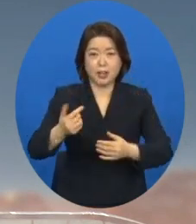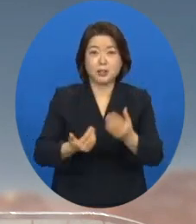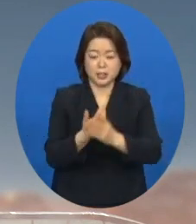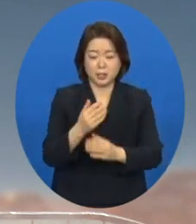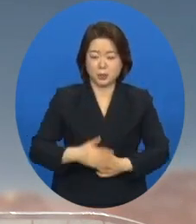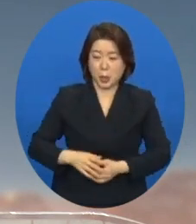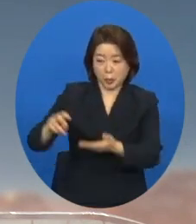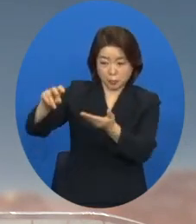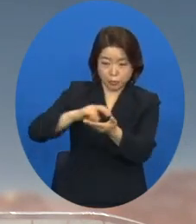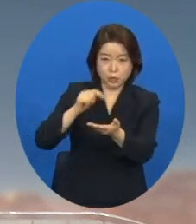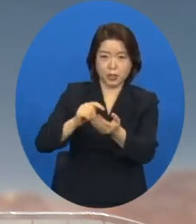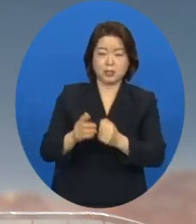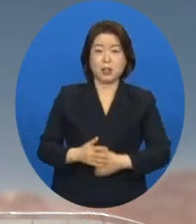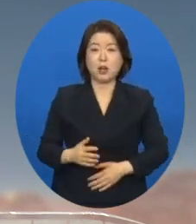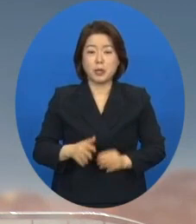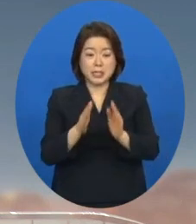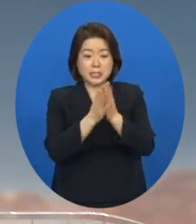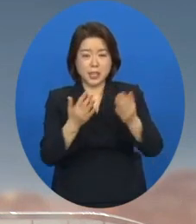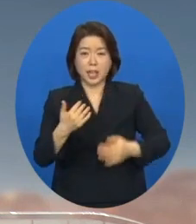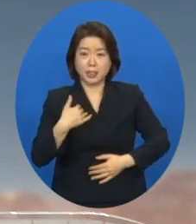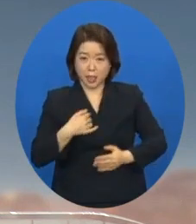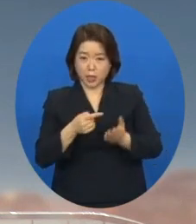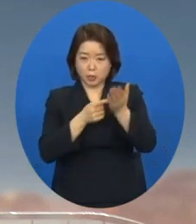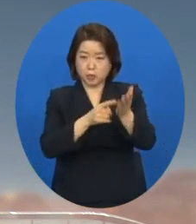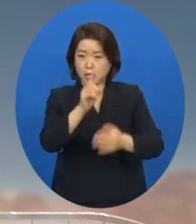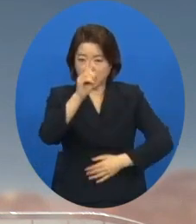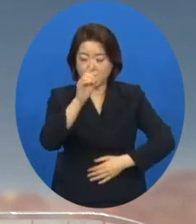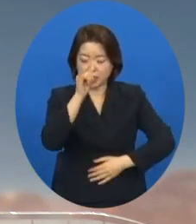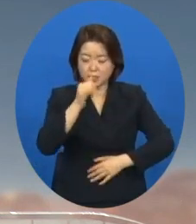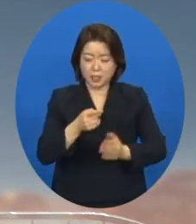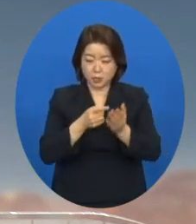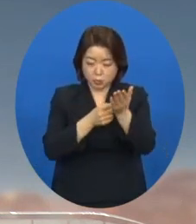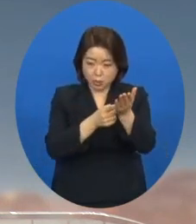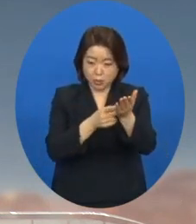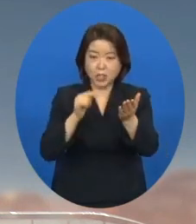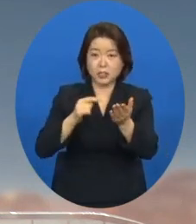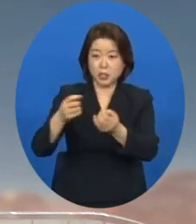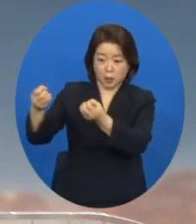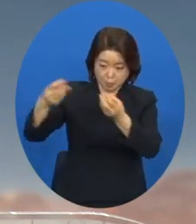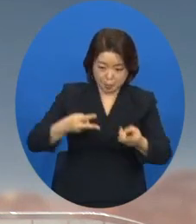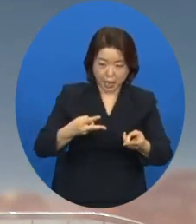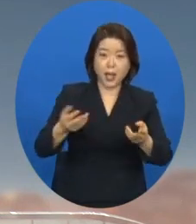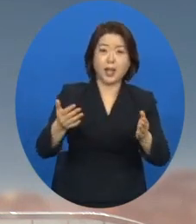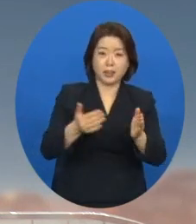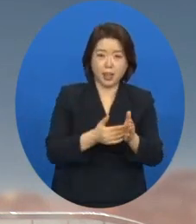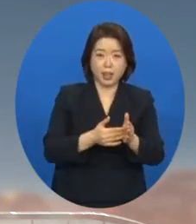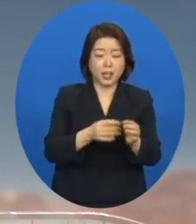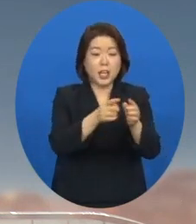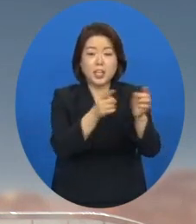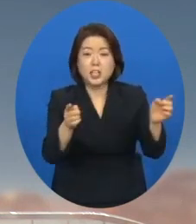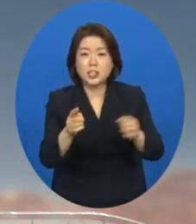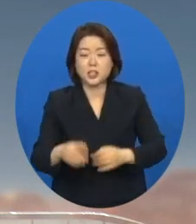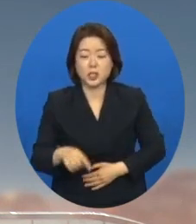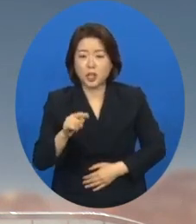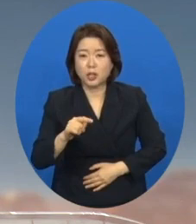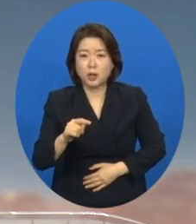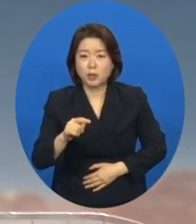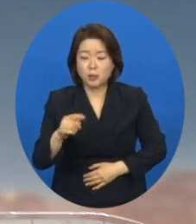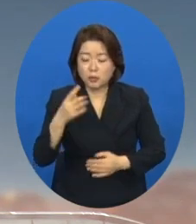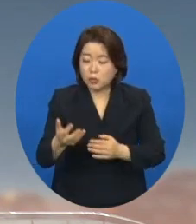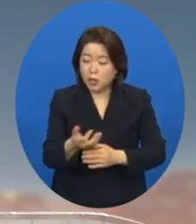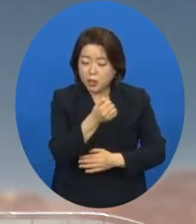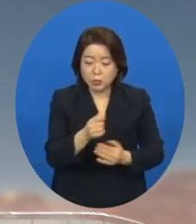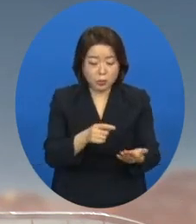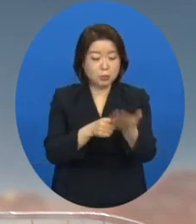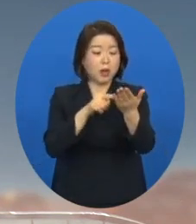문자가 왔어요. 책이 도착했대요. 주문한 책이 한 권이었는데 도착했다는 겁니다. 1층에 오후 3시 누구의 누가 이제 수령을 했습니다.